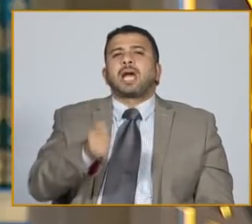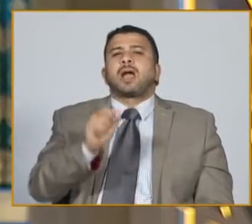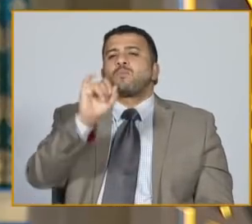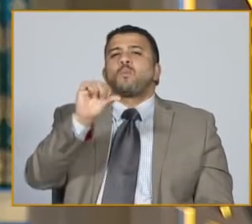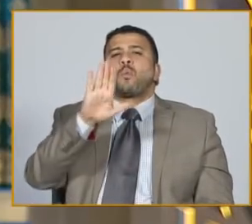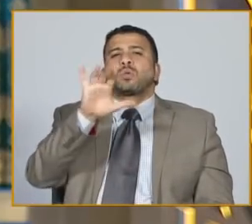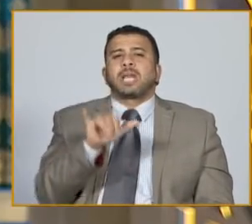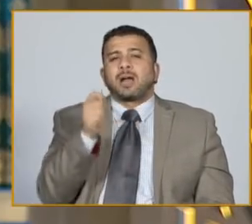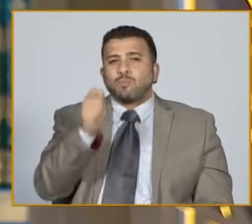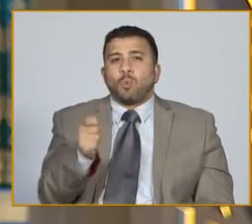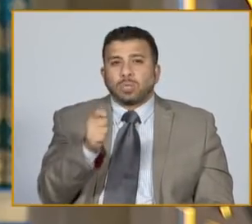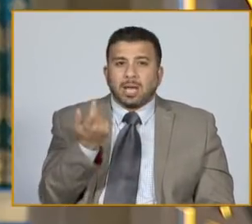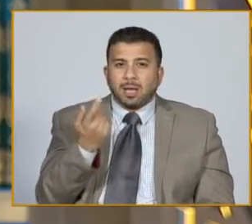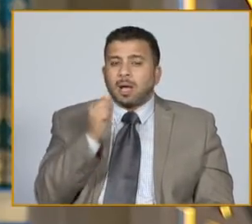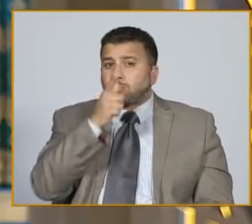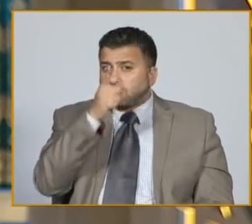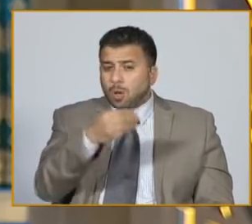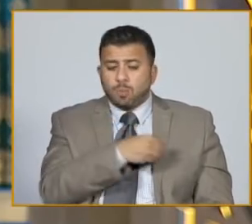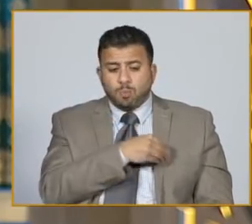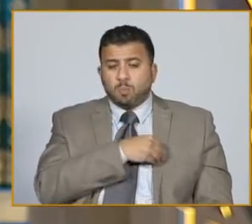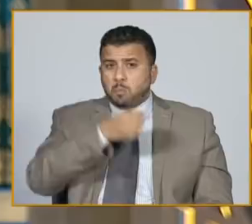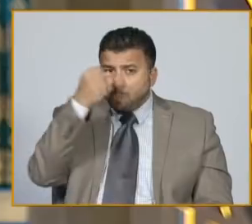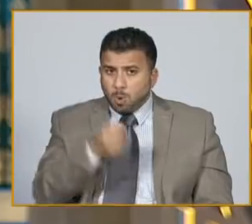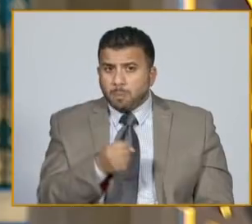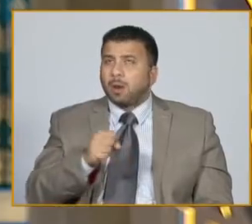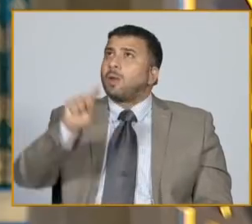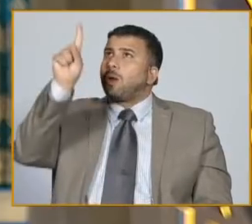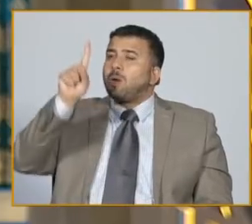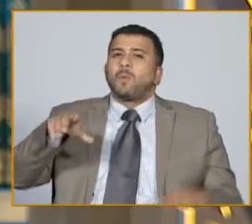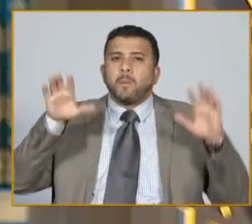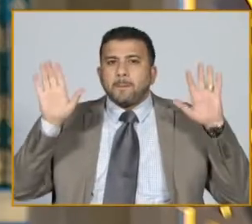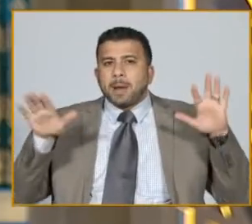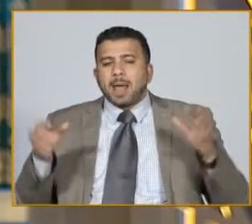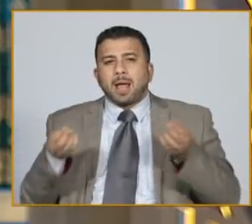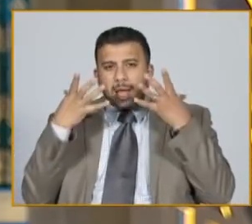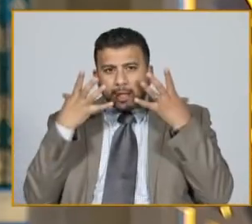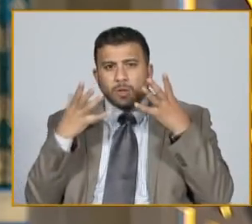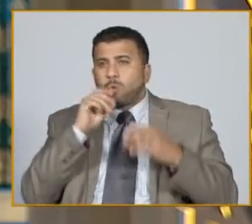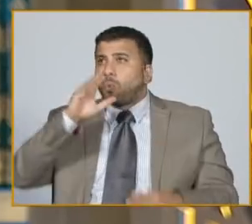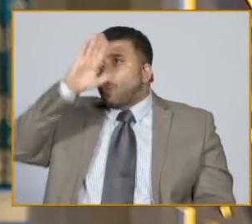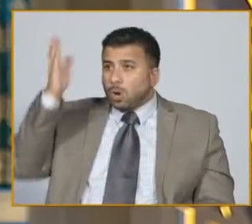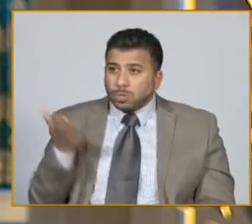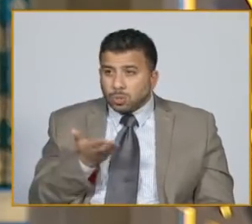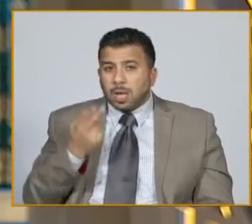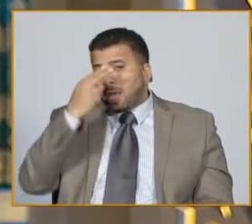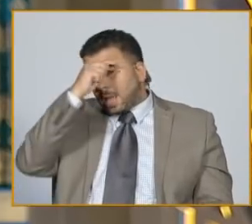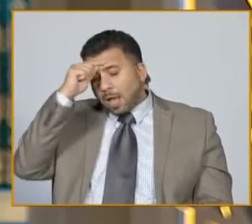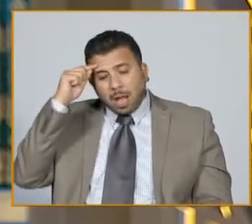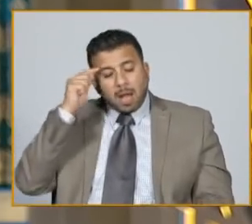والسلام يقول الإيمان أن تؤمن بالله وملائكته وكتبه ورسله واليوم الآخر وتؤمن بالقدر خيره